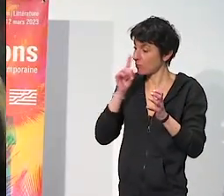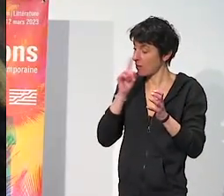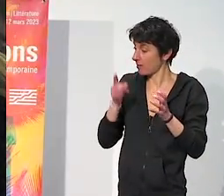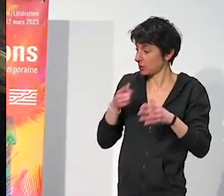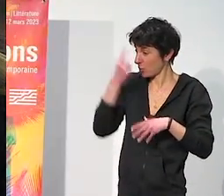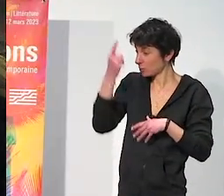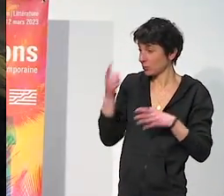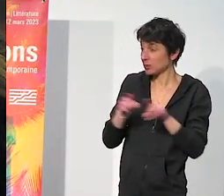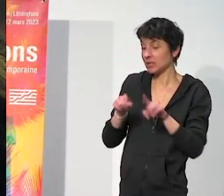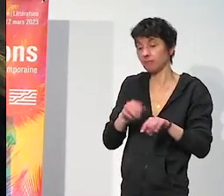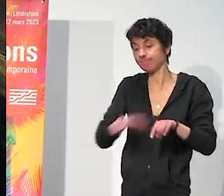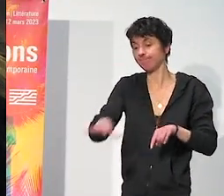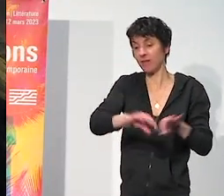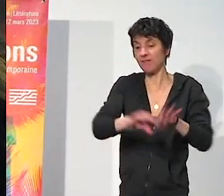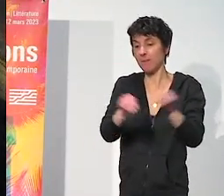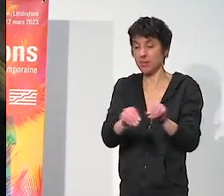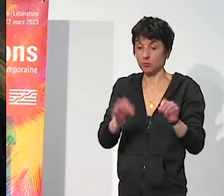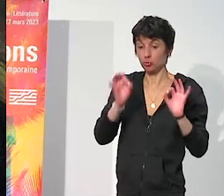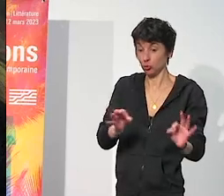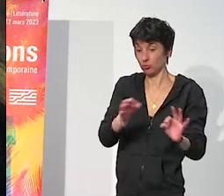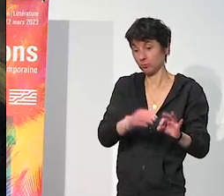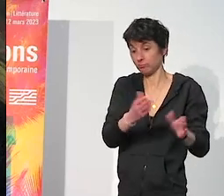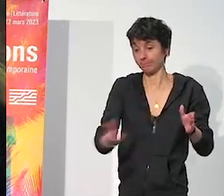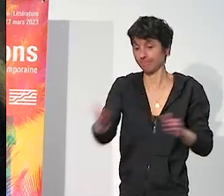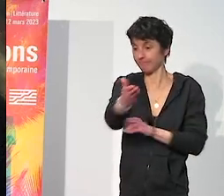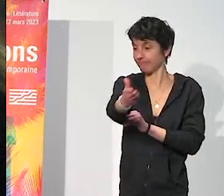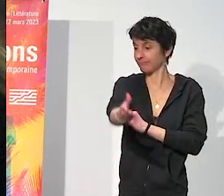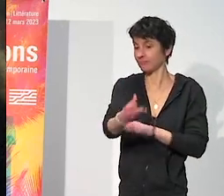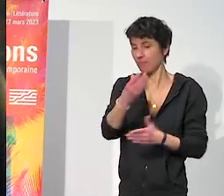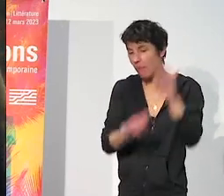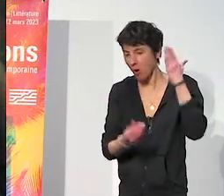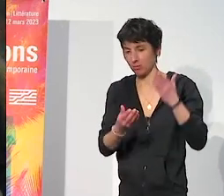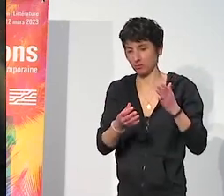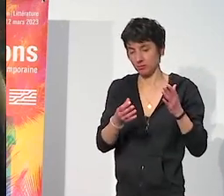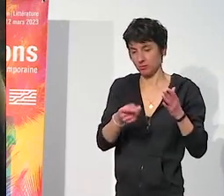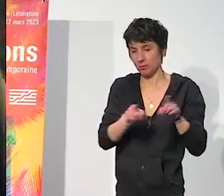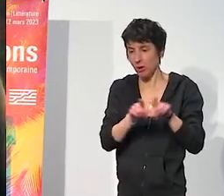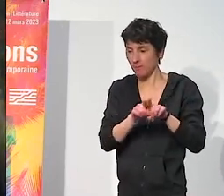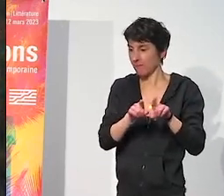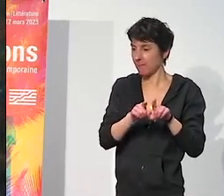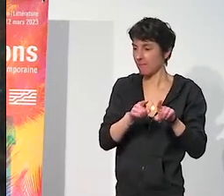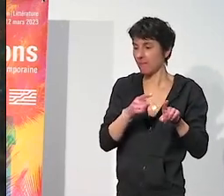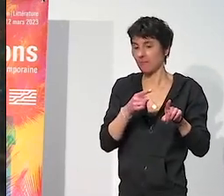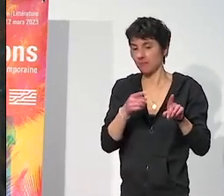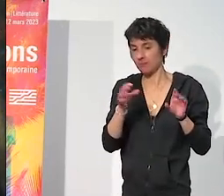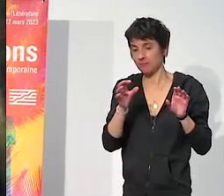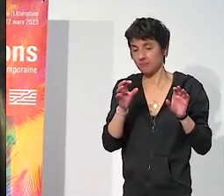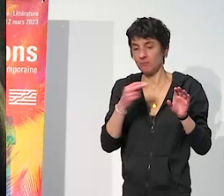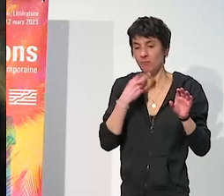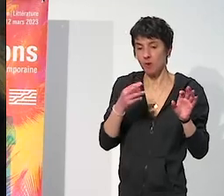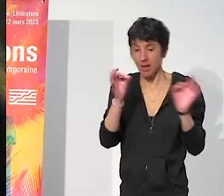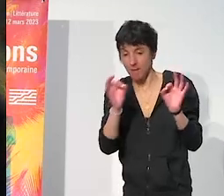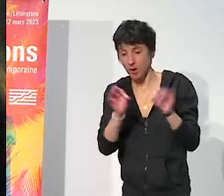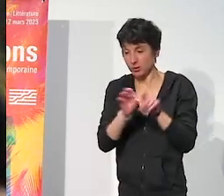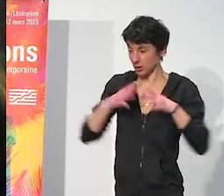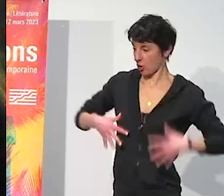pense que les familles, effectivement, dont il manque non seulement des voix, mais des corps, c'est-à-dire que